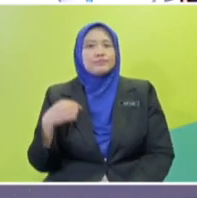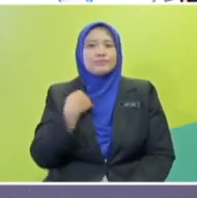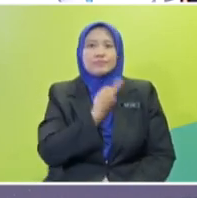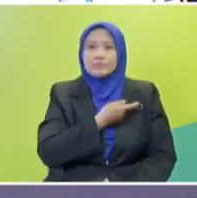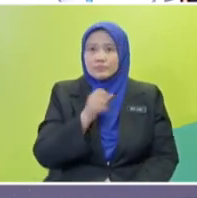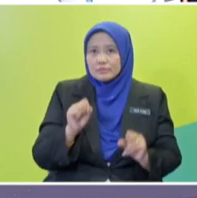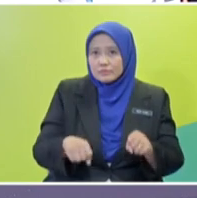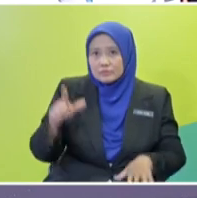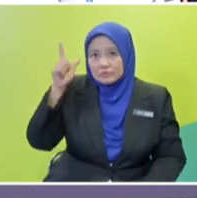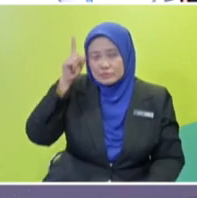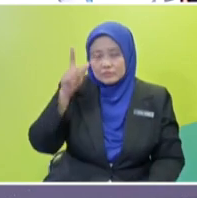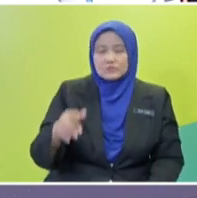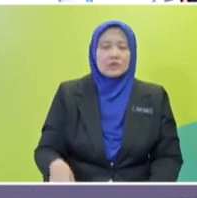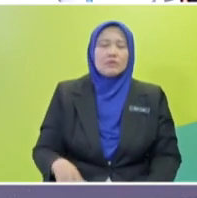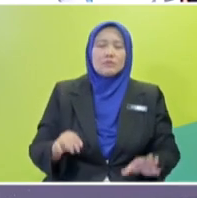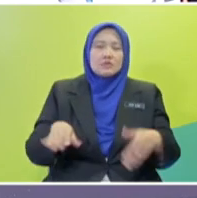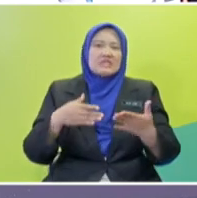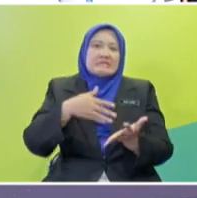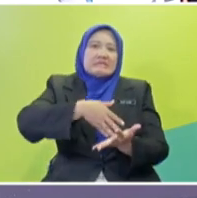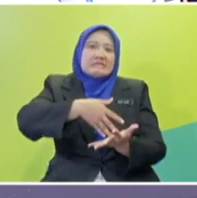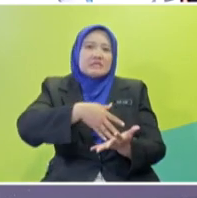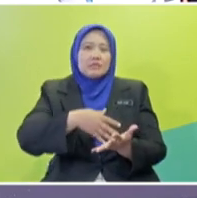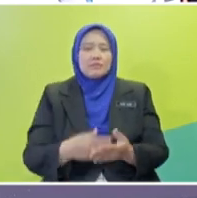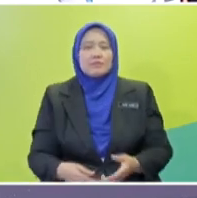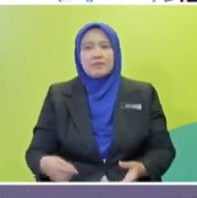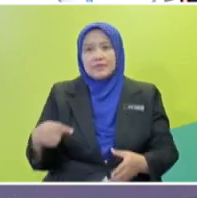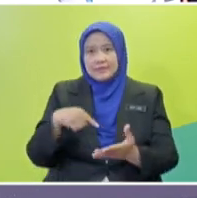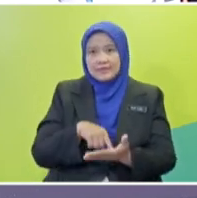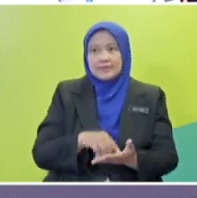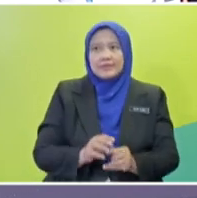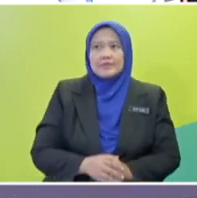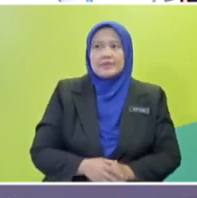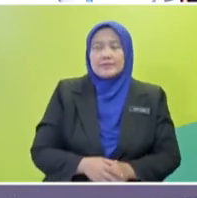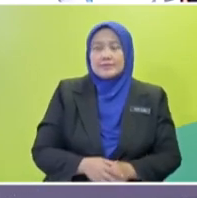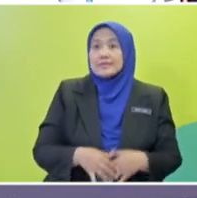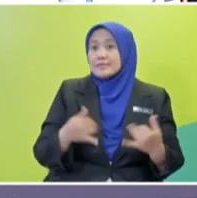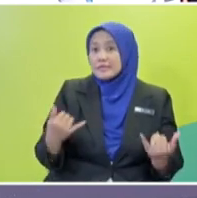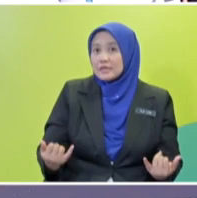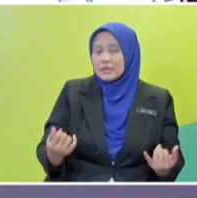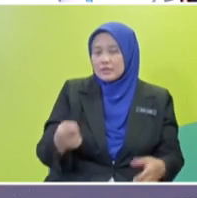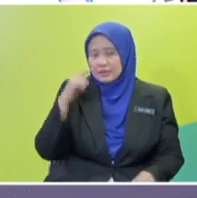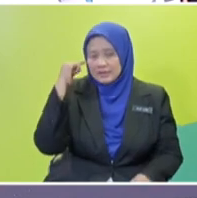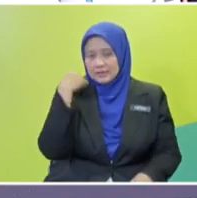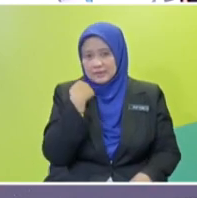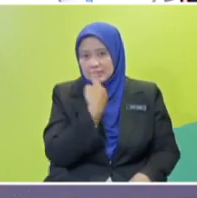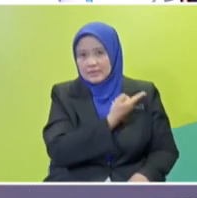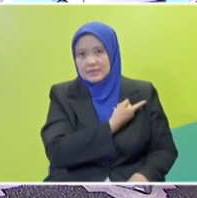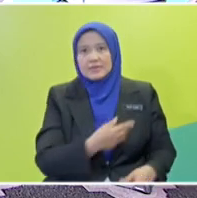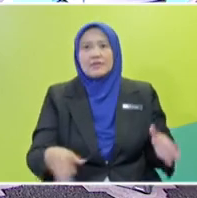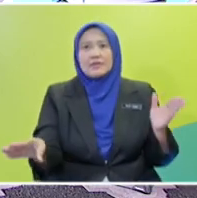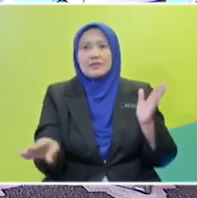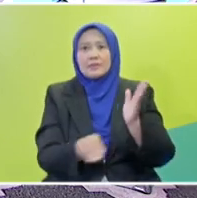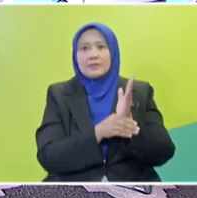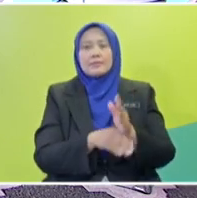Jadi sekarang nih proses kita ialah menambah baik lah karena jadi kita buat takaran pilihan